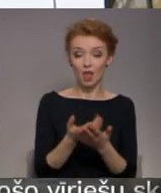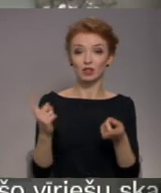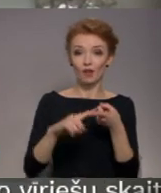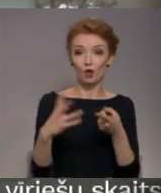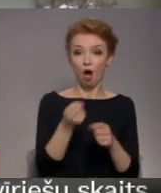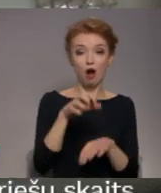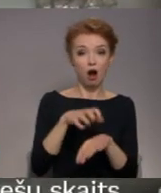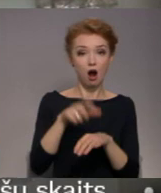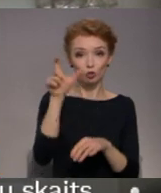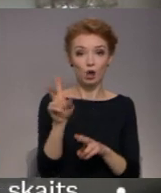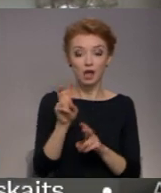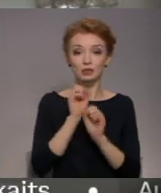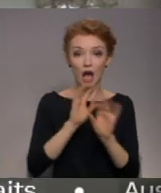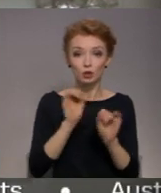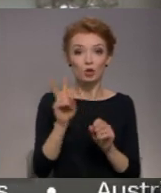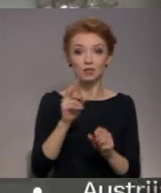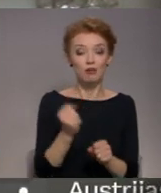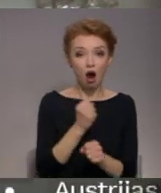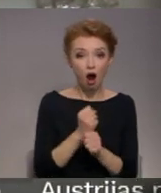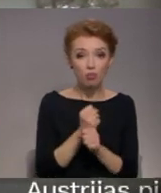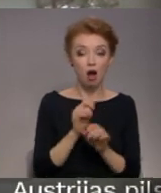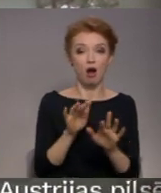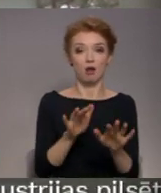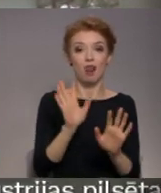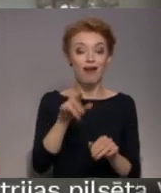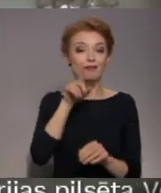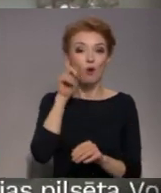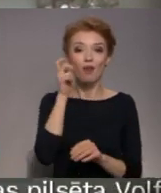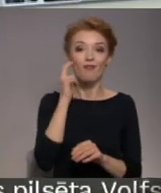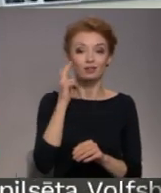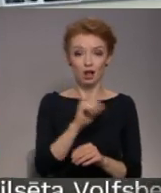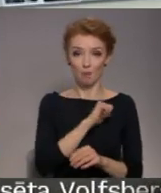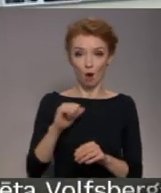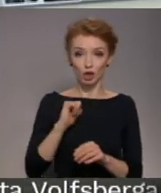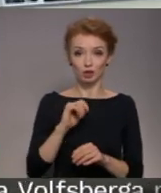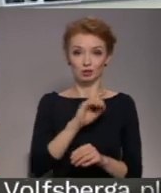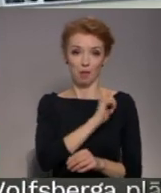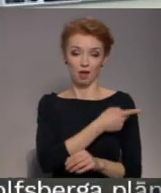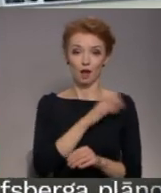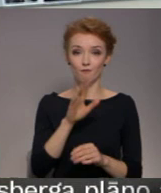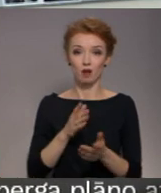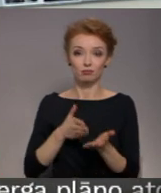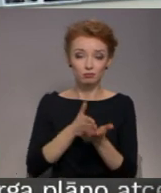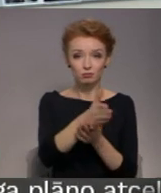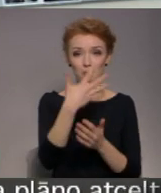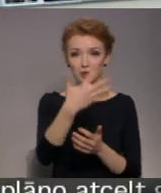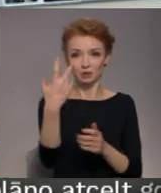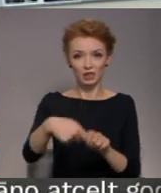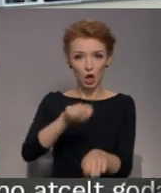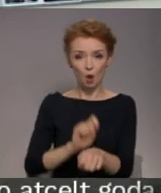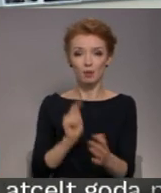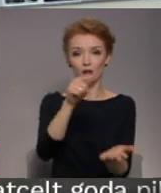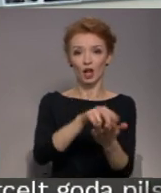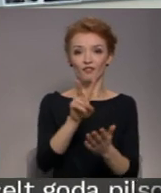ar ārstu, kurš izstāstītu, kas jādara, lai jaunie vecāki paši spēkiem varētu doties uz 55 km attālo